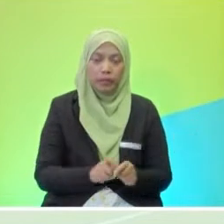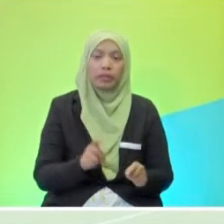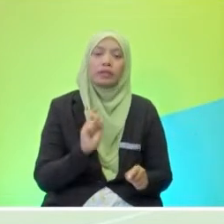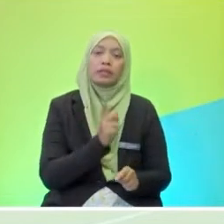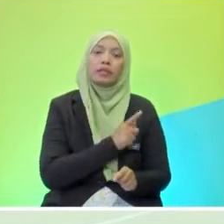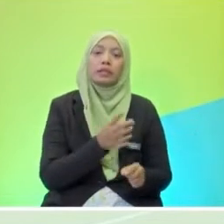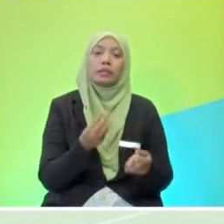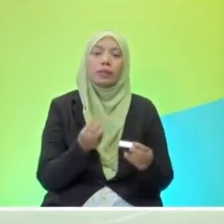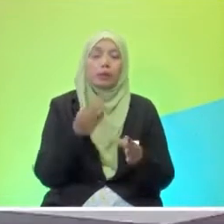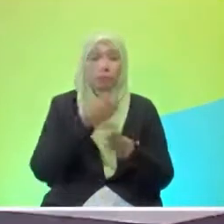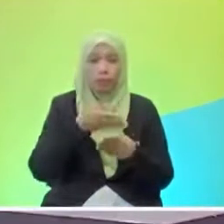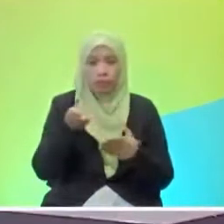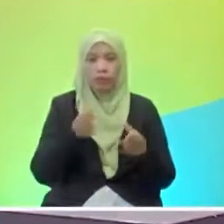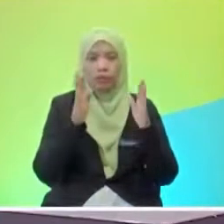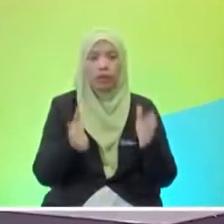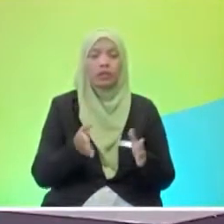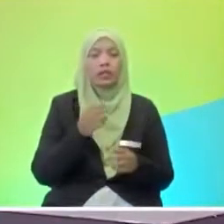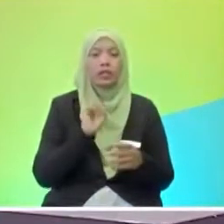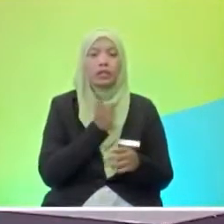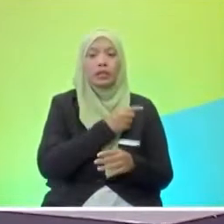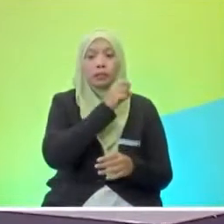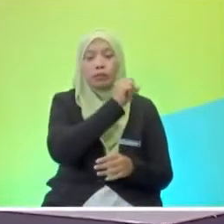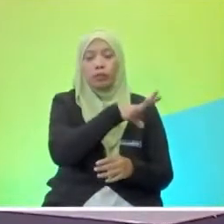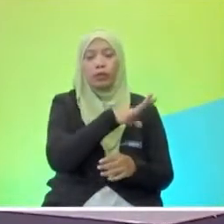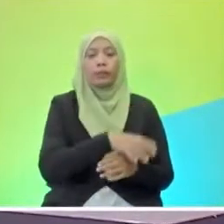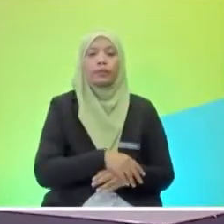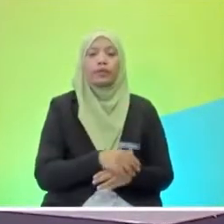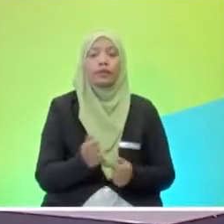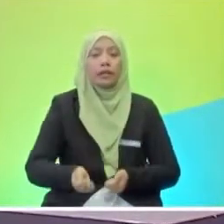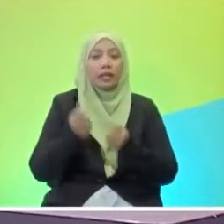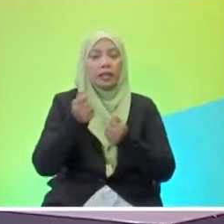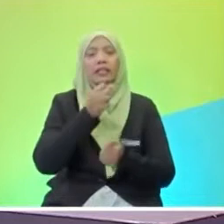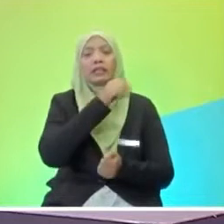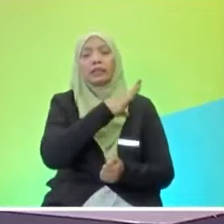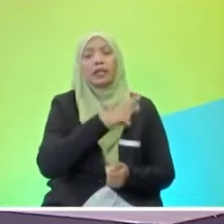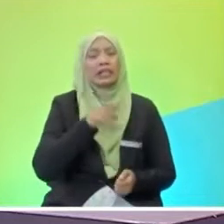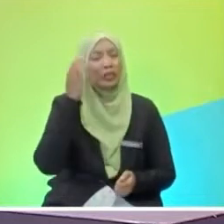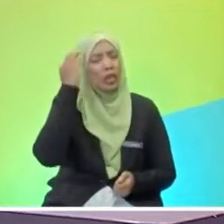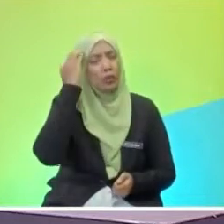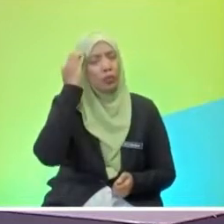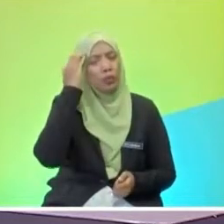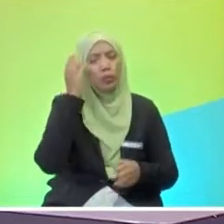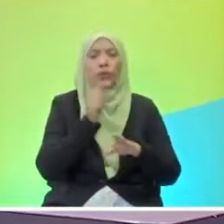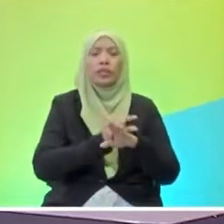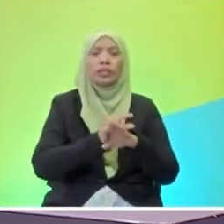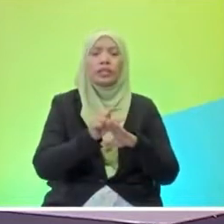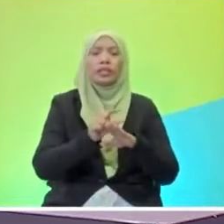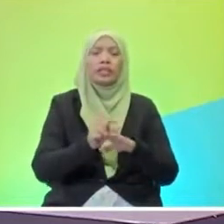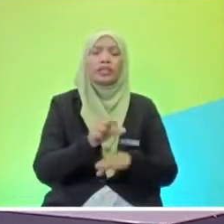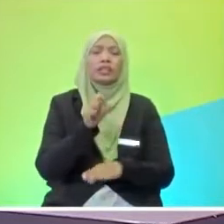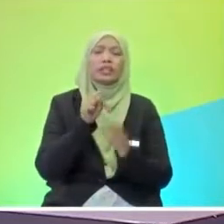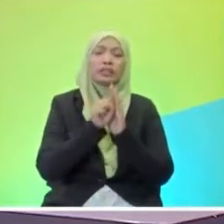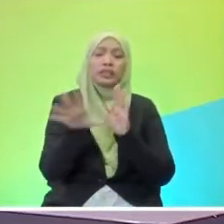Tengoklah nak buang Oke senang kalau tukang angkat sampah tuh kan dia tahu Kak mana sisa mana yang dia nak guna oke